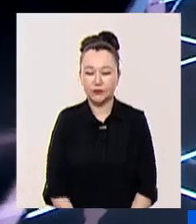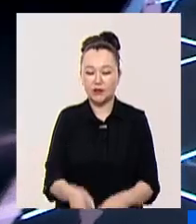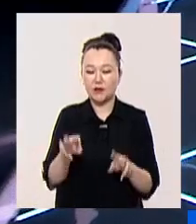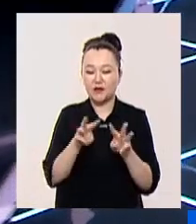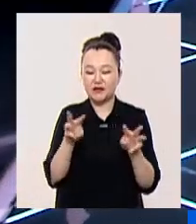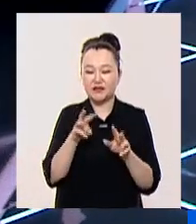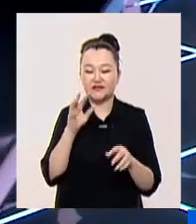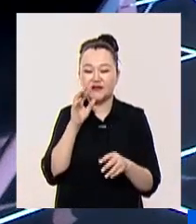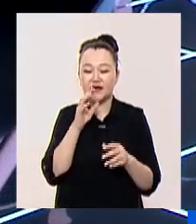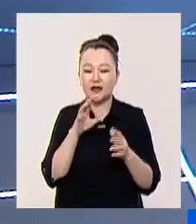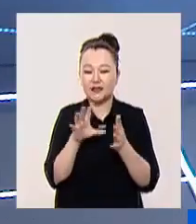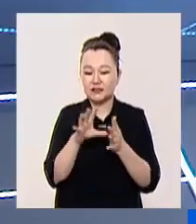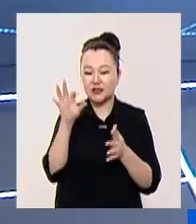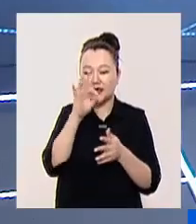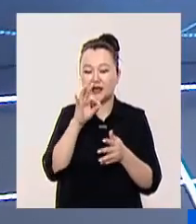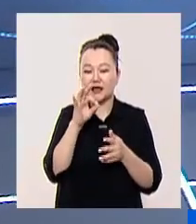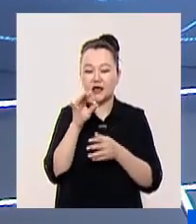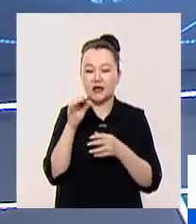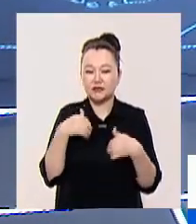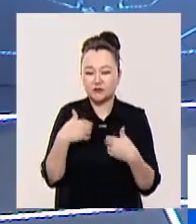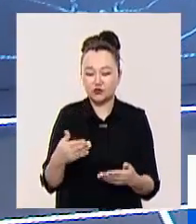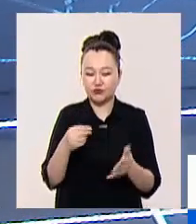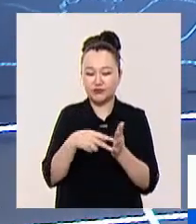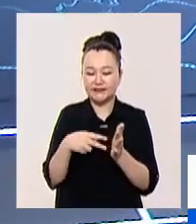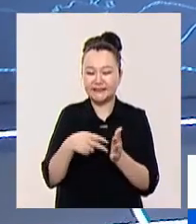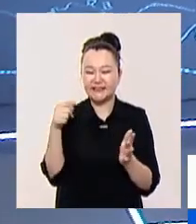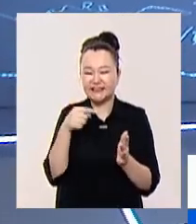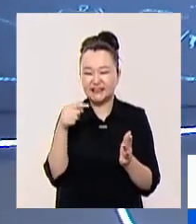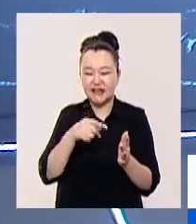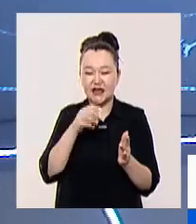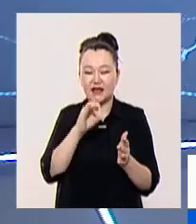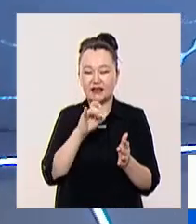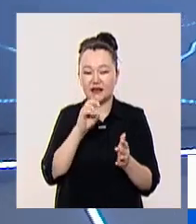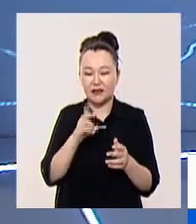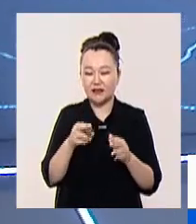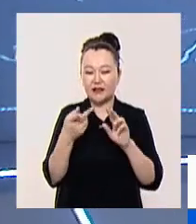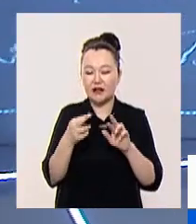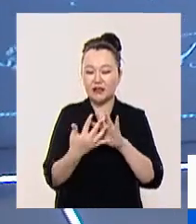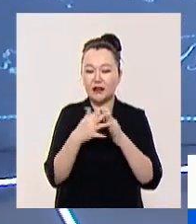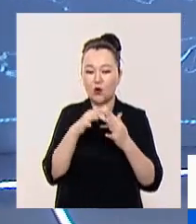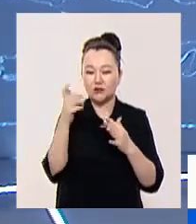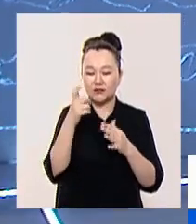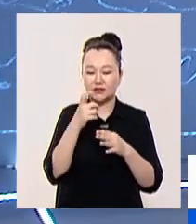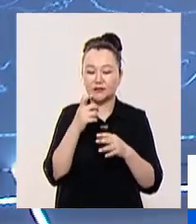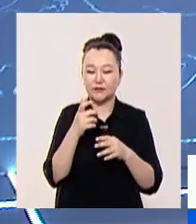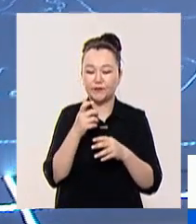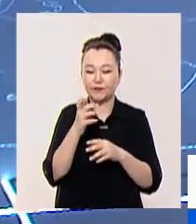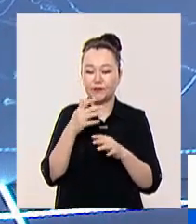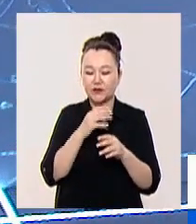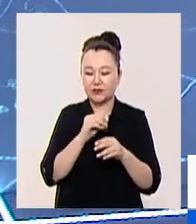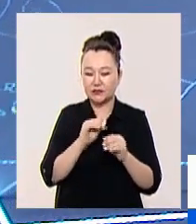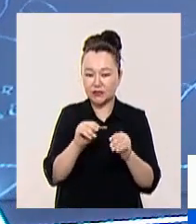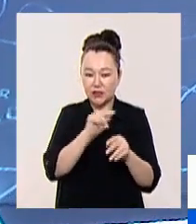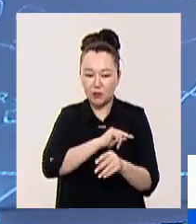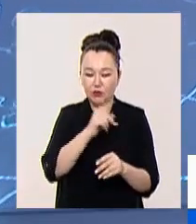Министерство энергетики озвучили рекомендованную стоимость дизельного топлива для сельхозтоваропроизводителей. В этом году она составит